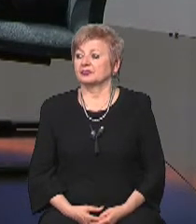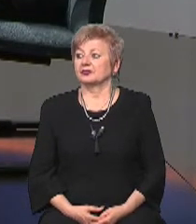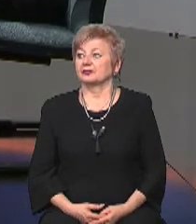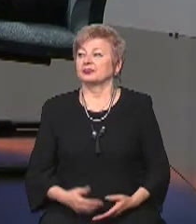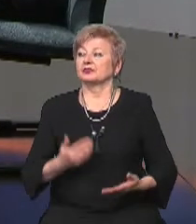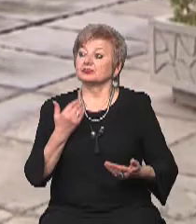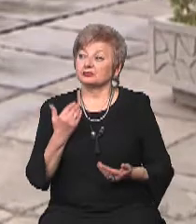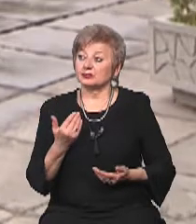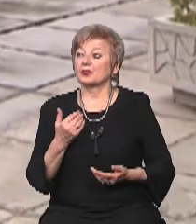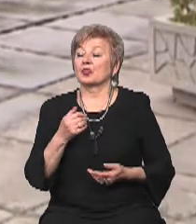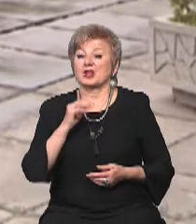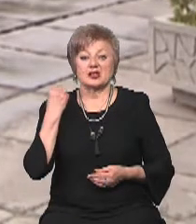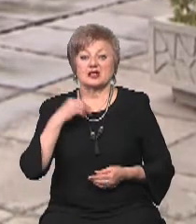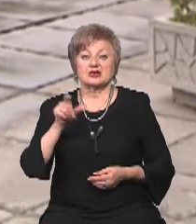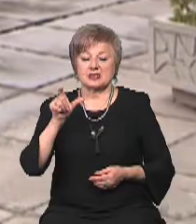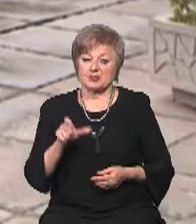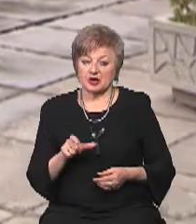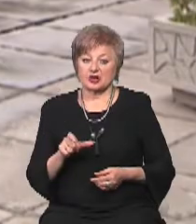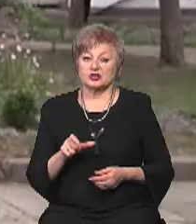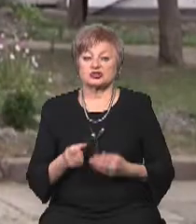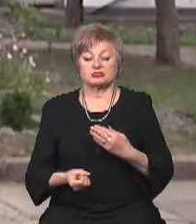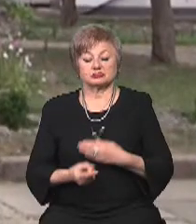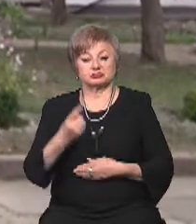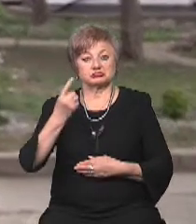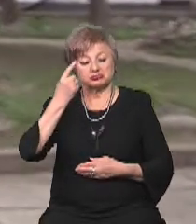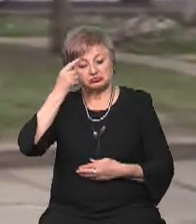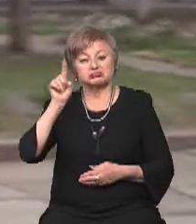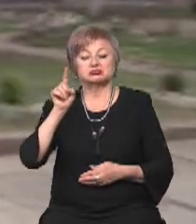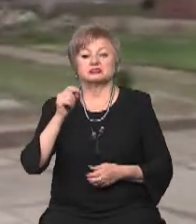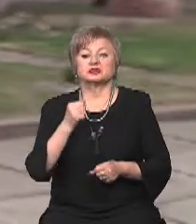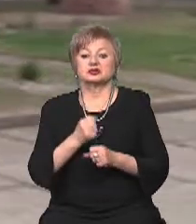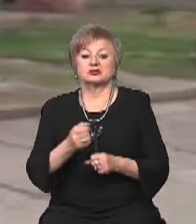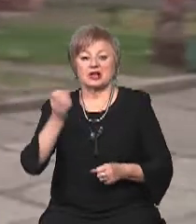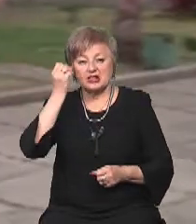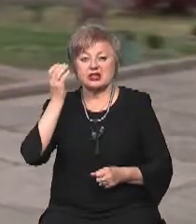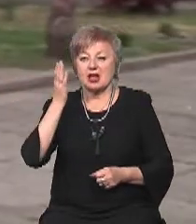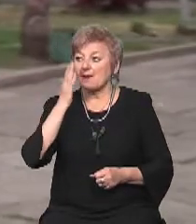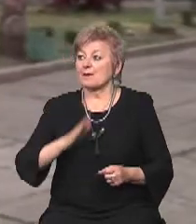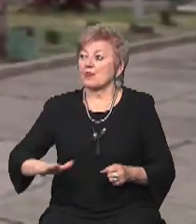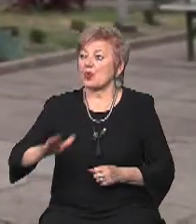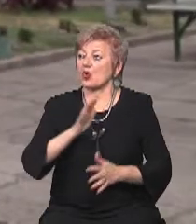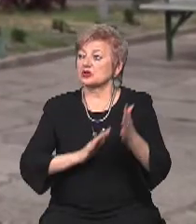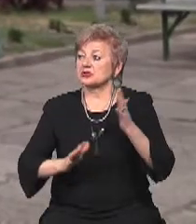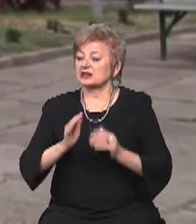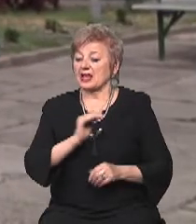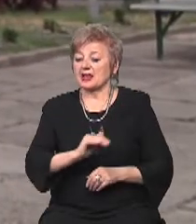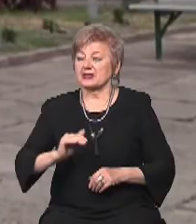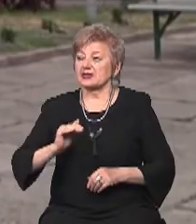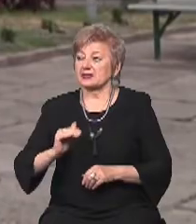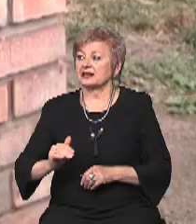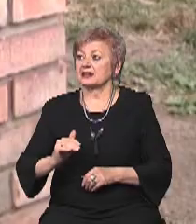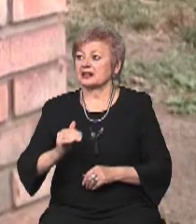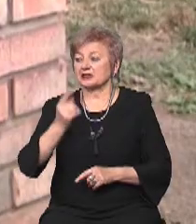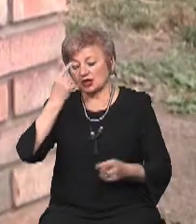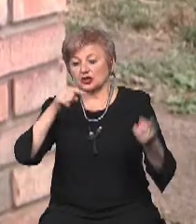2 роки тому у запоріжанки Оксани Бугайчук виникла ідея створити японський сад на території Запорізького міського палацу дитячої та юнацької